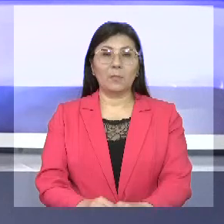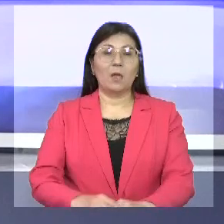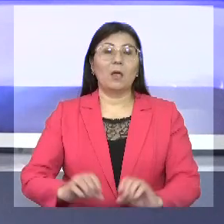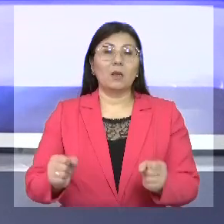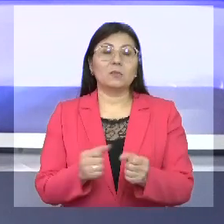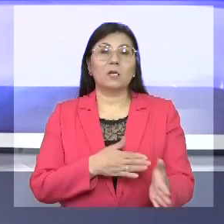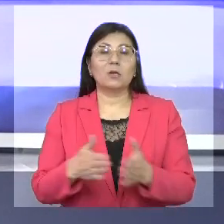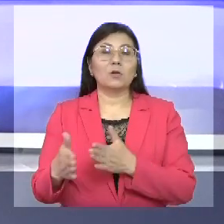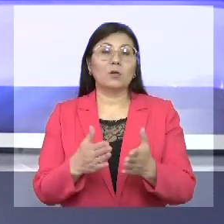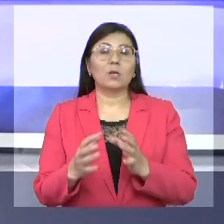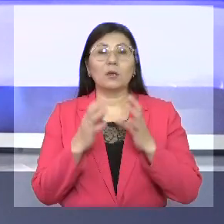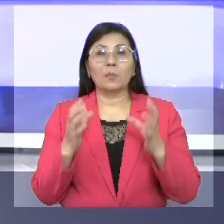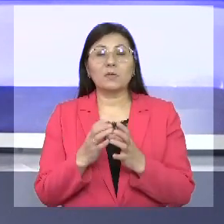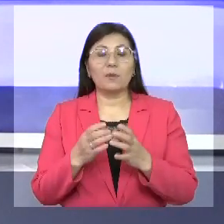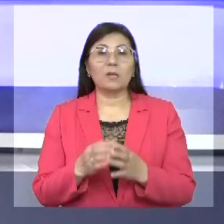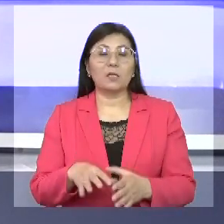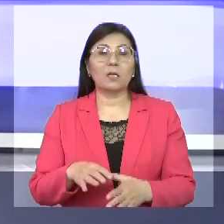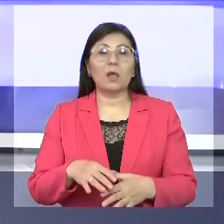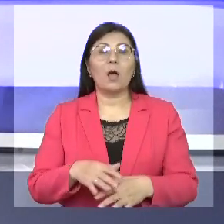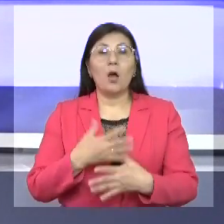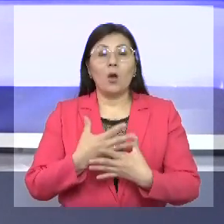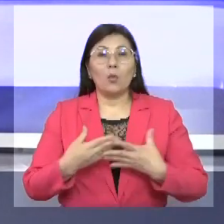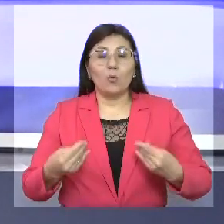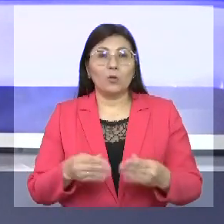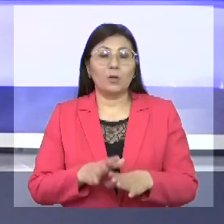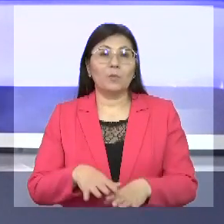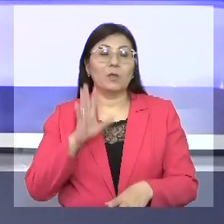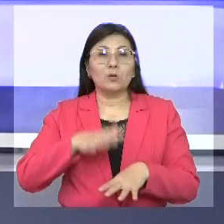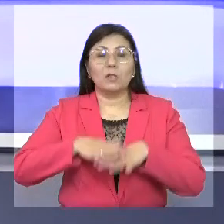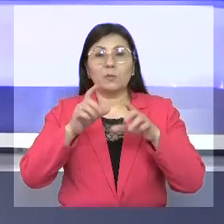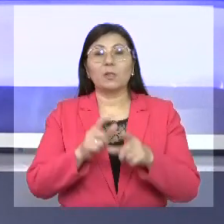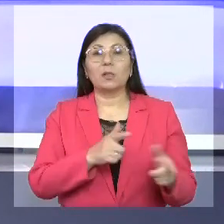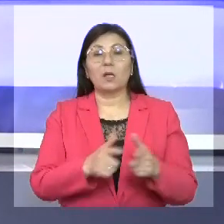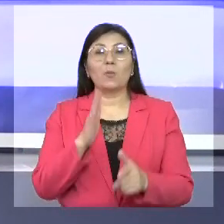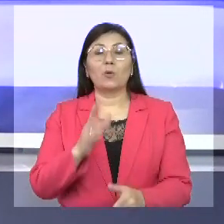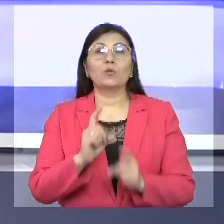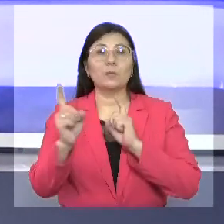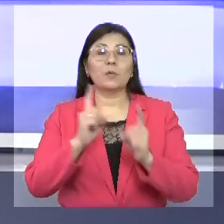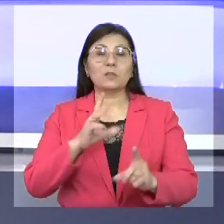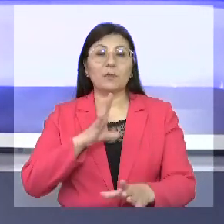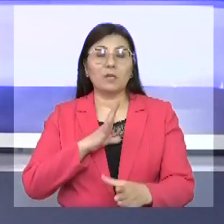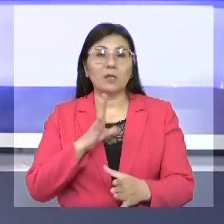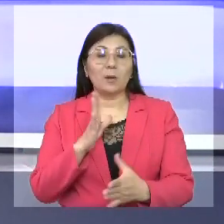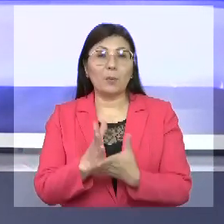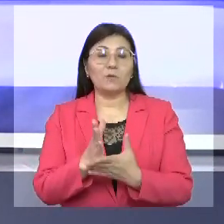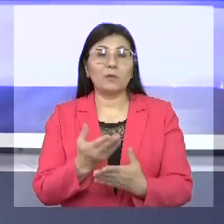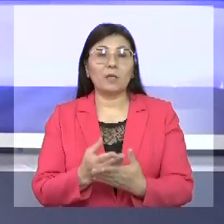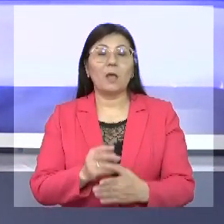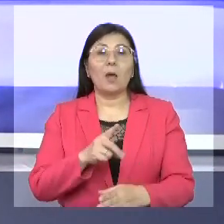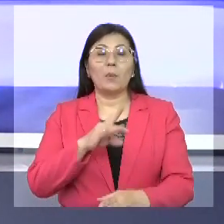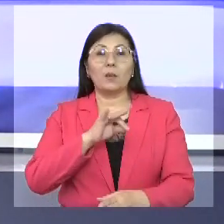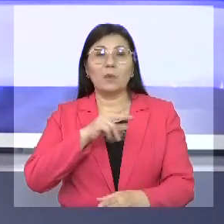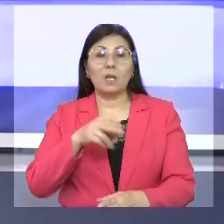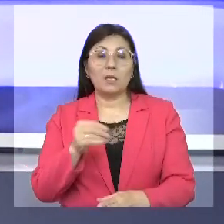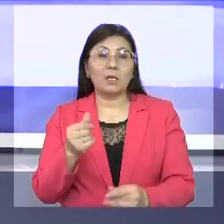Кыста жолдарды күтіп ұстау, көктемде су тасқынына дайын болу үшін тағы да жиын өтті. Бұл инженерлік жұмыстарға деп миллиард теңгеден астам